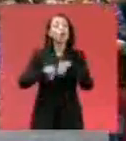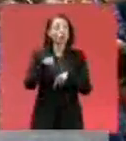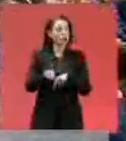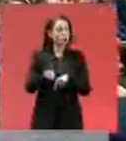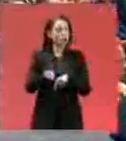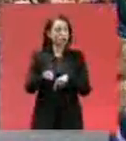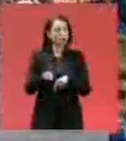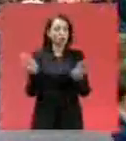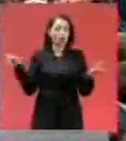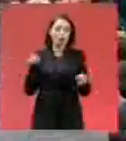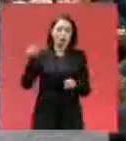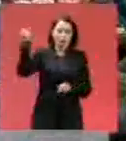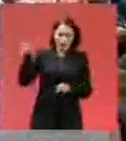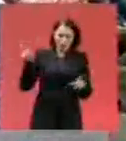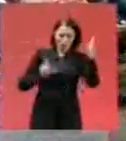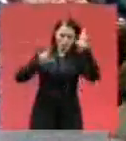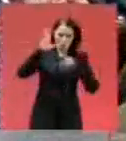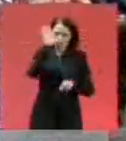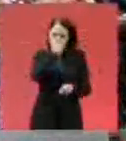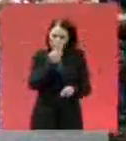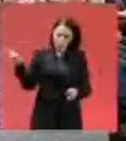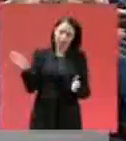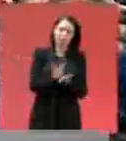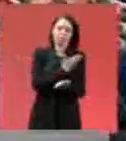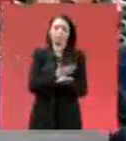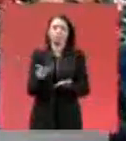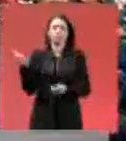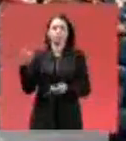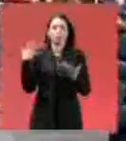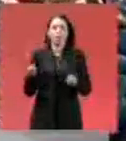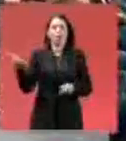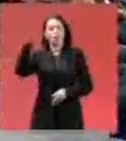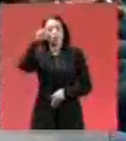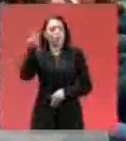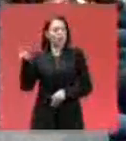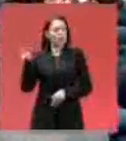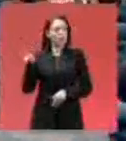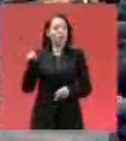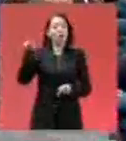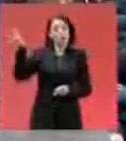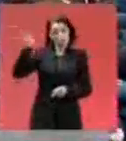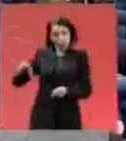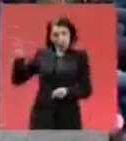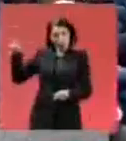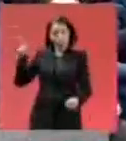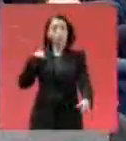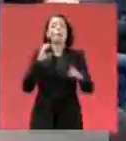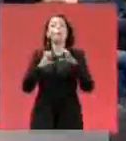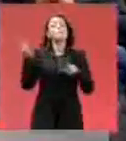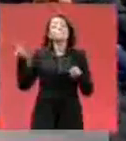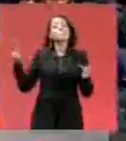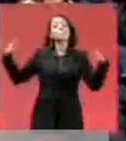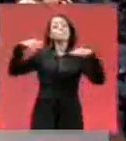θα καταρρύψει αυτή την εικονική πραγματικότητα που ήθελαν να στήσουν. Θα είναι κόλαφος για το επικοινωνιακό επιτελείο του